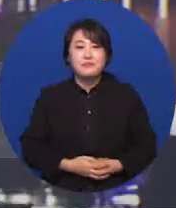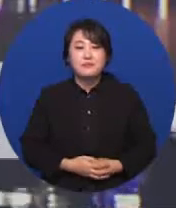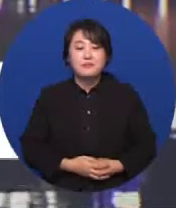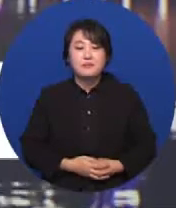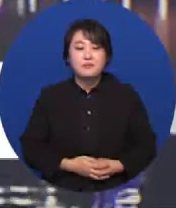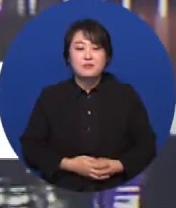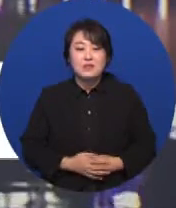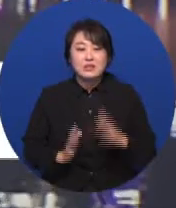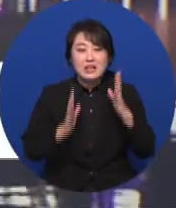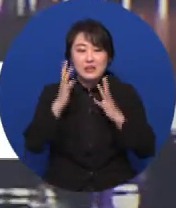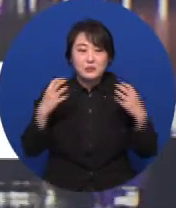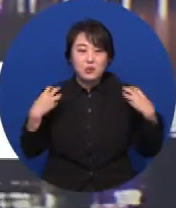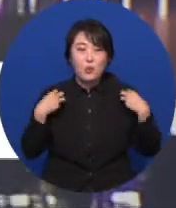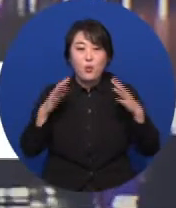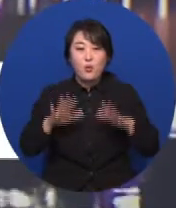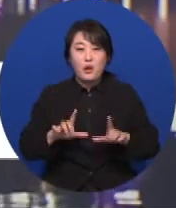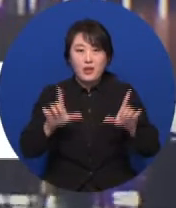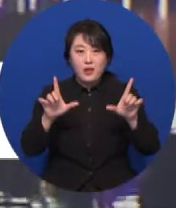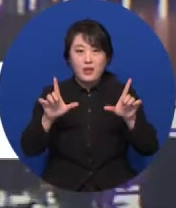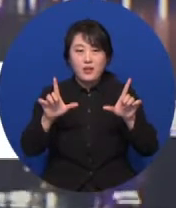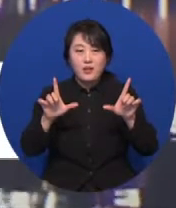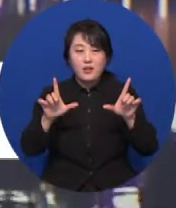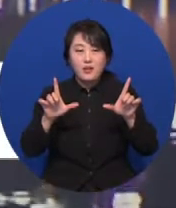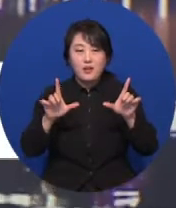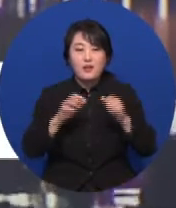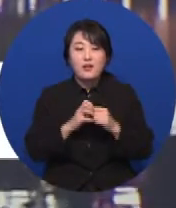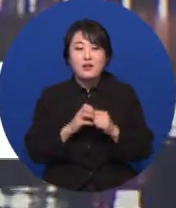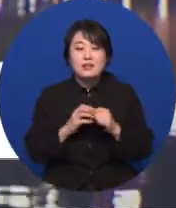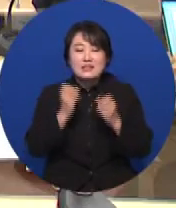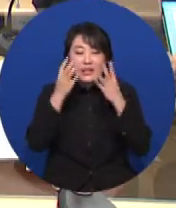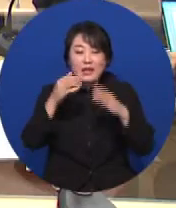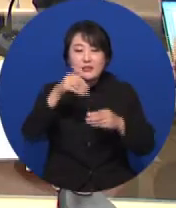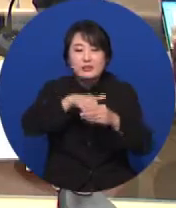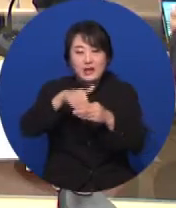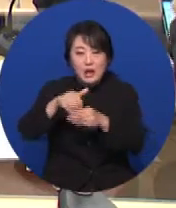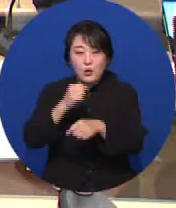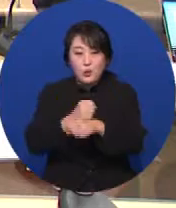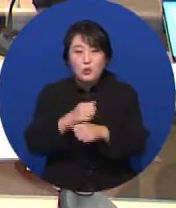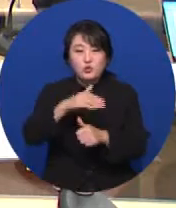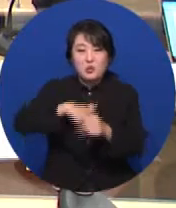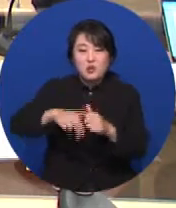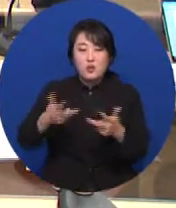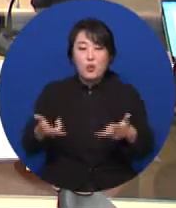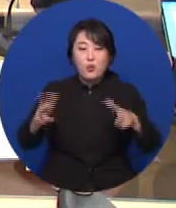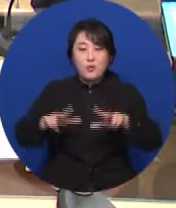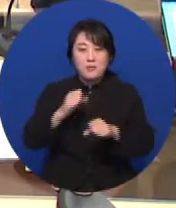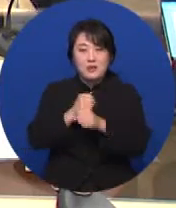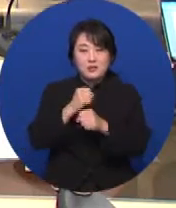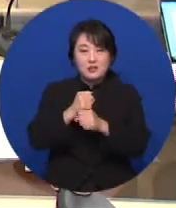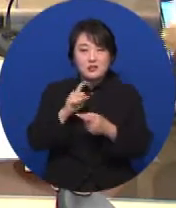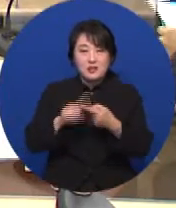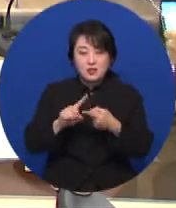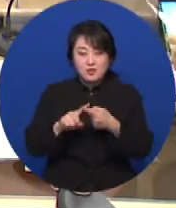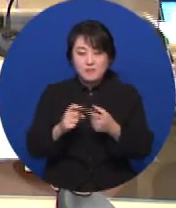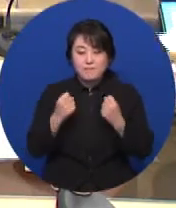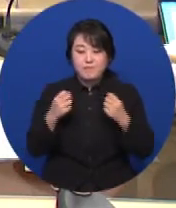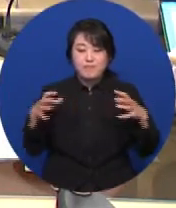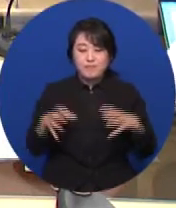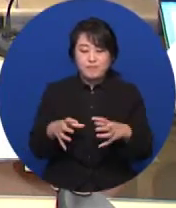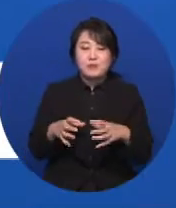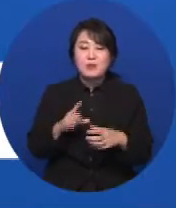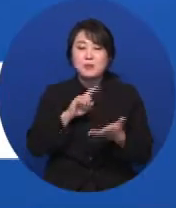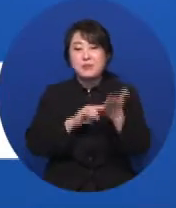산림청 올 한해의 신규 조림 확대와 국민 체감형 생활 권 점원 조성 사업에 힘을 모으겠다 고